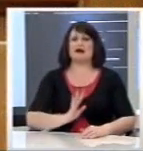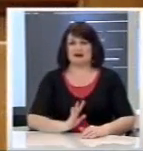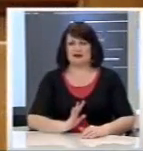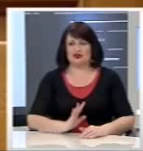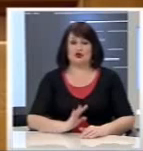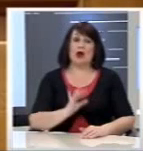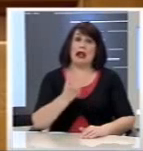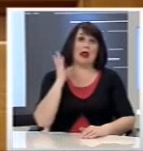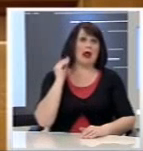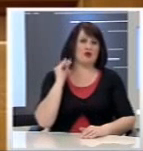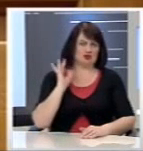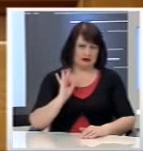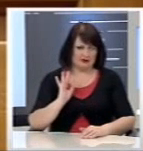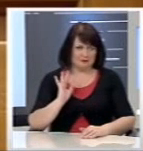άκουγα